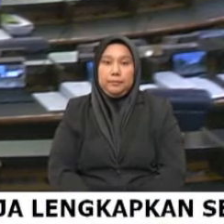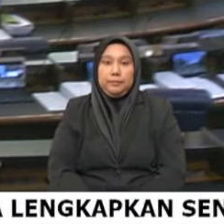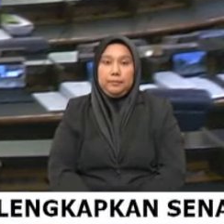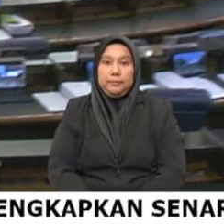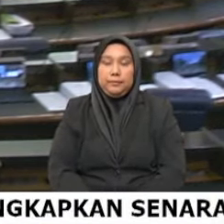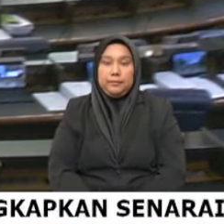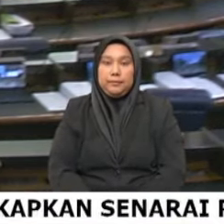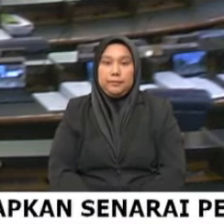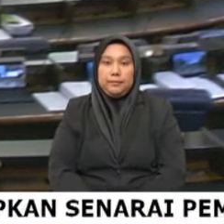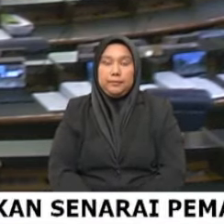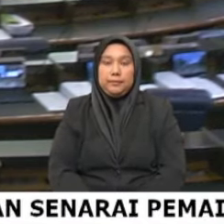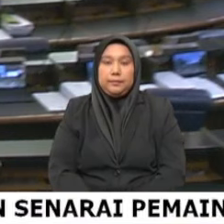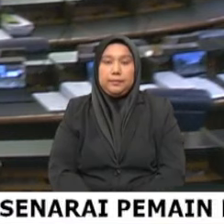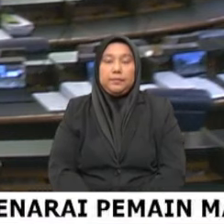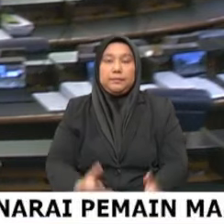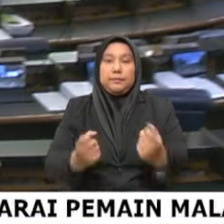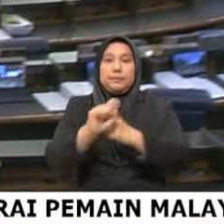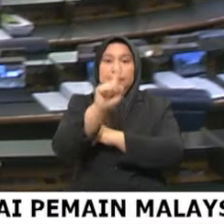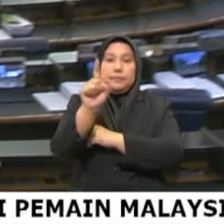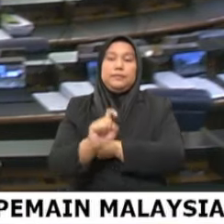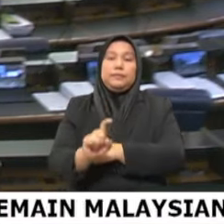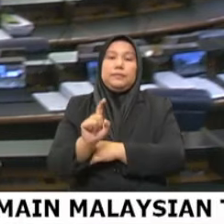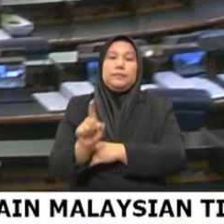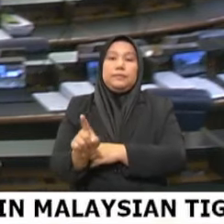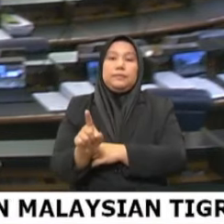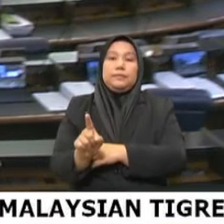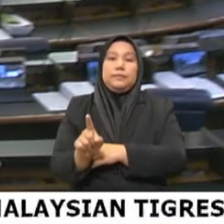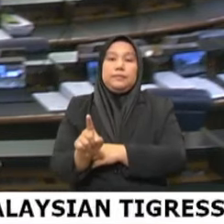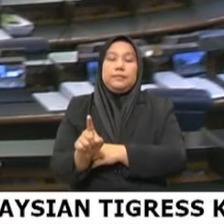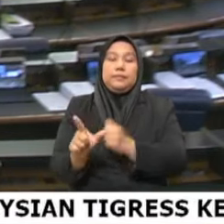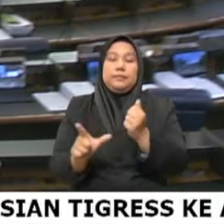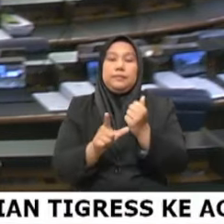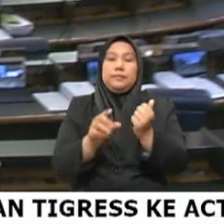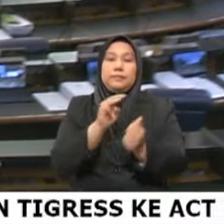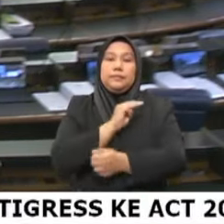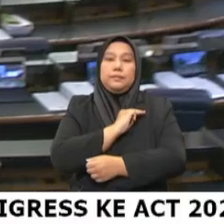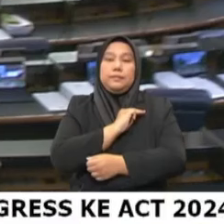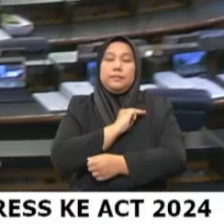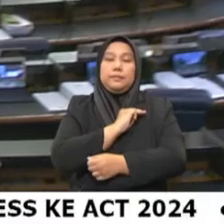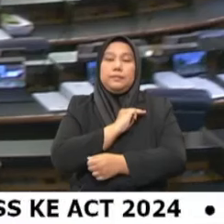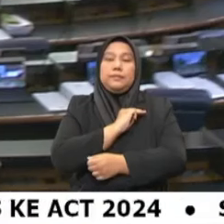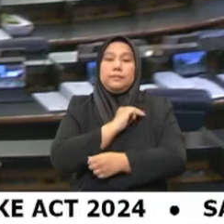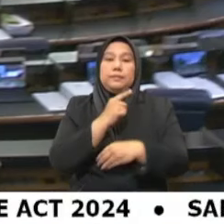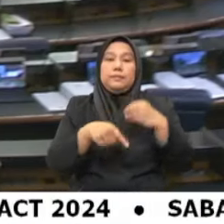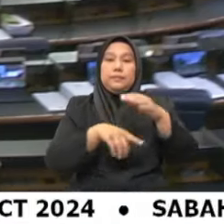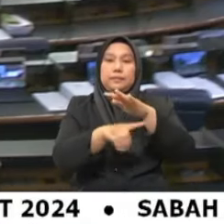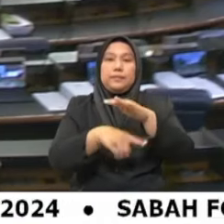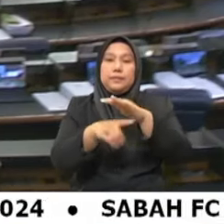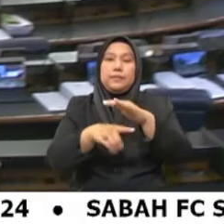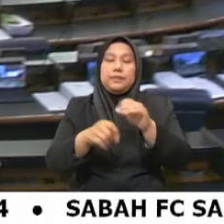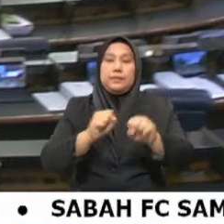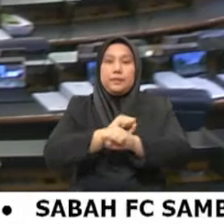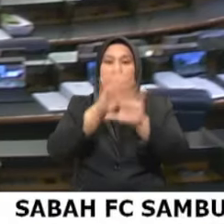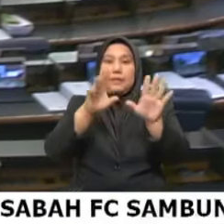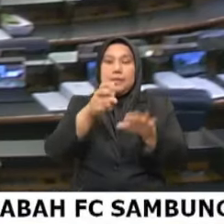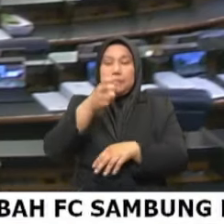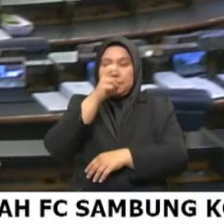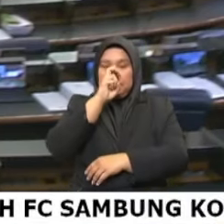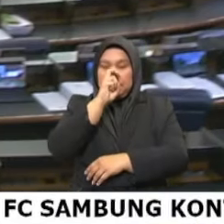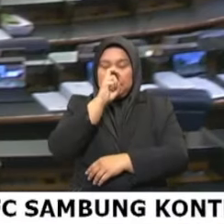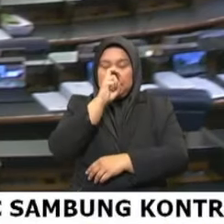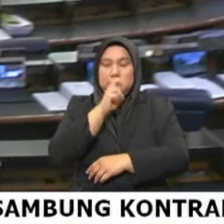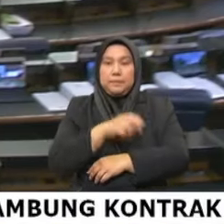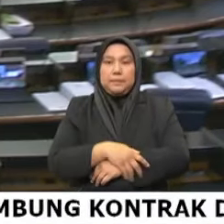Dipertua. Saya ingin bertanya kepada Yang Berhormat Timbalan Menteri tentang dasar yang jelas dan tegas